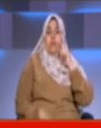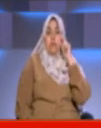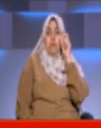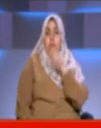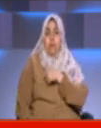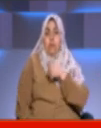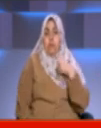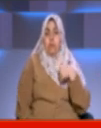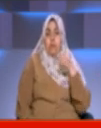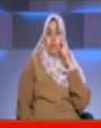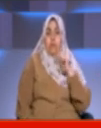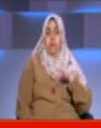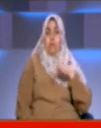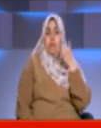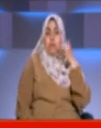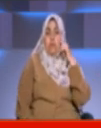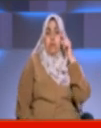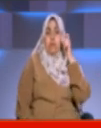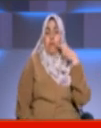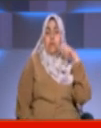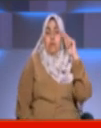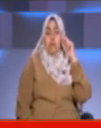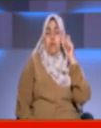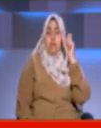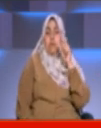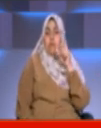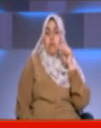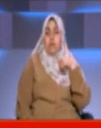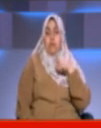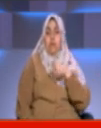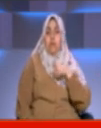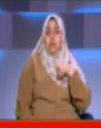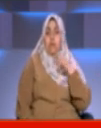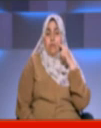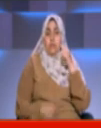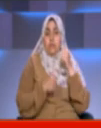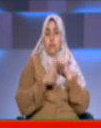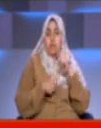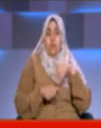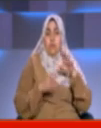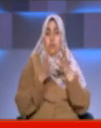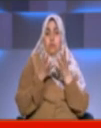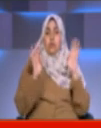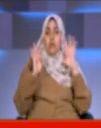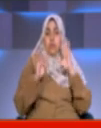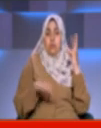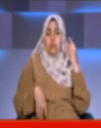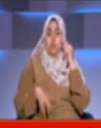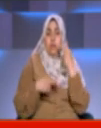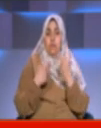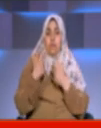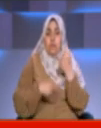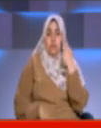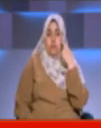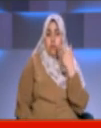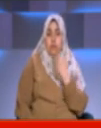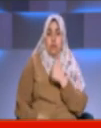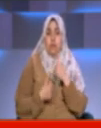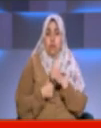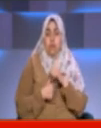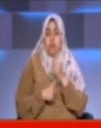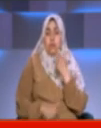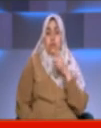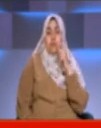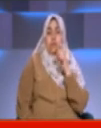يسمون أنفسهم نشطاء لنشر بعض الأخبار. أنا بذكر برضو المشاهدين بالفيديوهات اللي حصلت منذ عدة